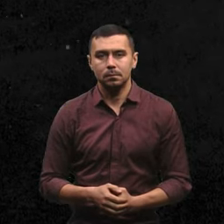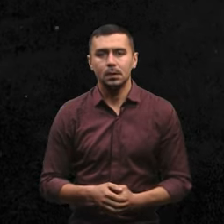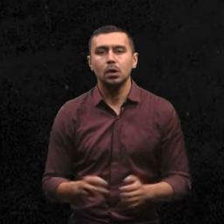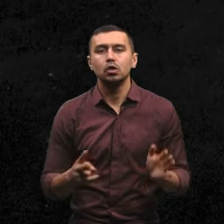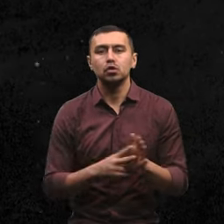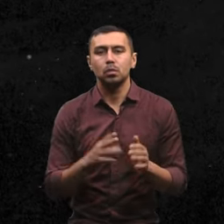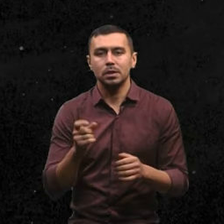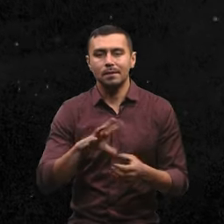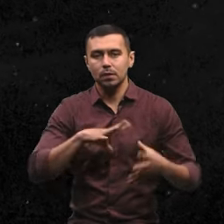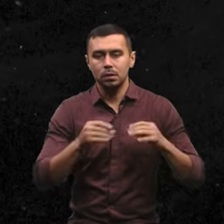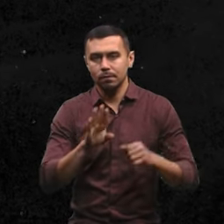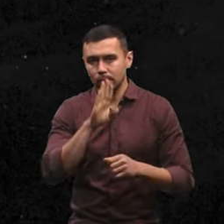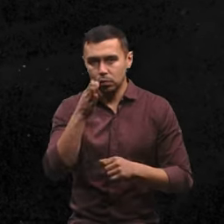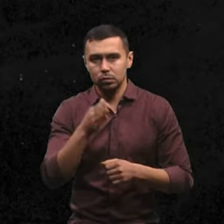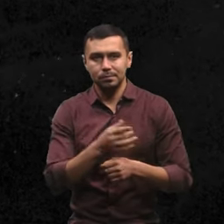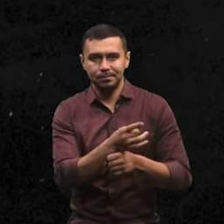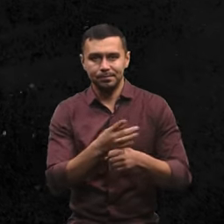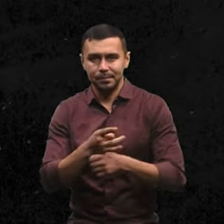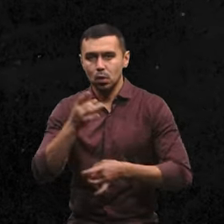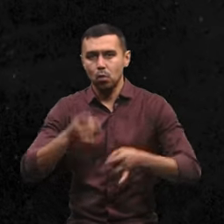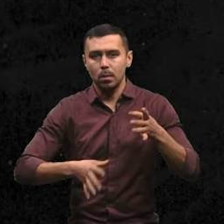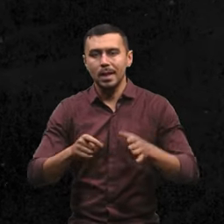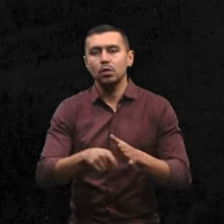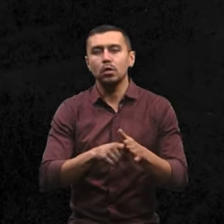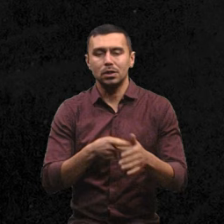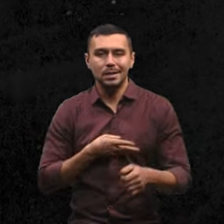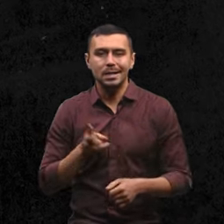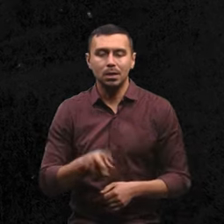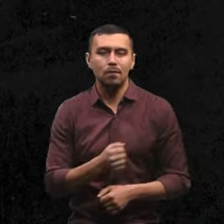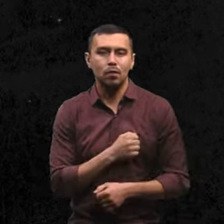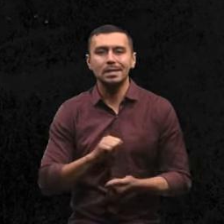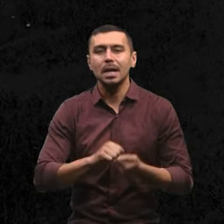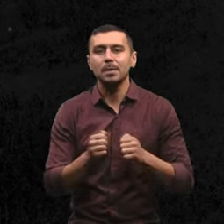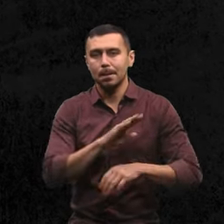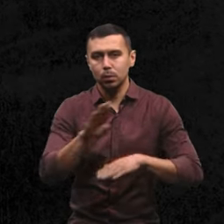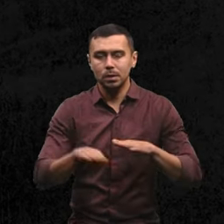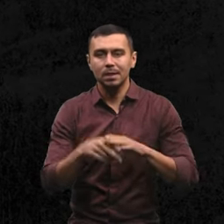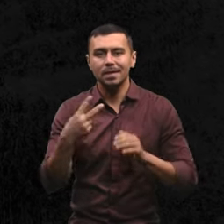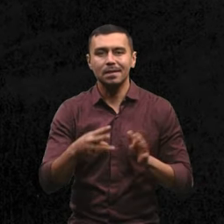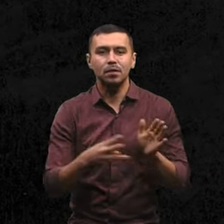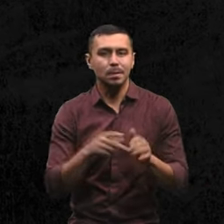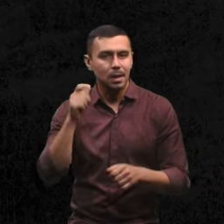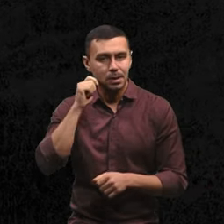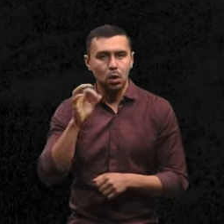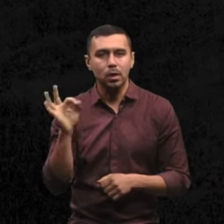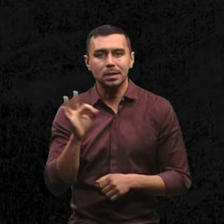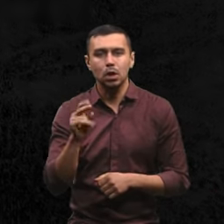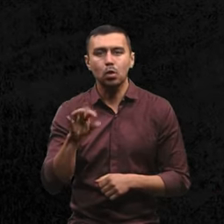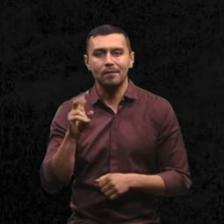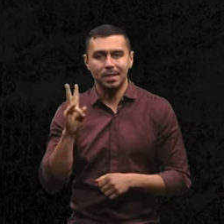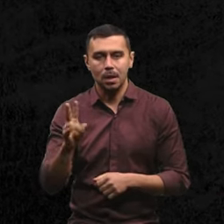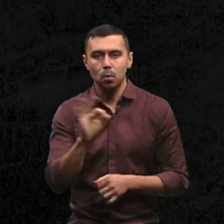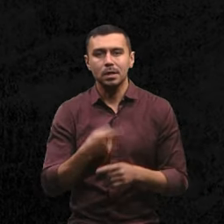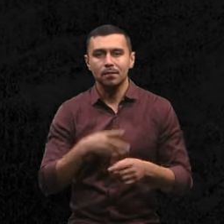7 січня в результаті ворожого мінометного обстрілу на Донеччині загинув воїн з Кам'янця-Подільського 28-річний Олександр Логвін. Про